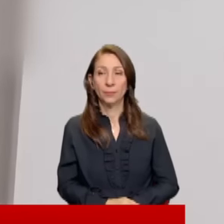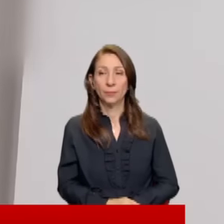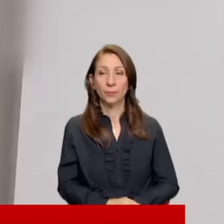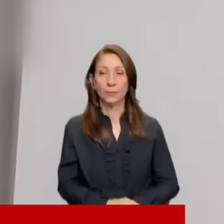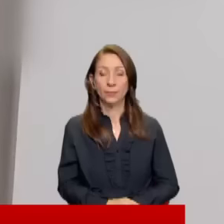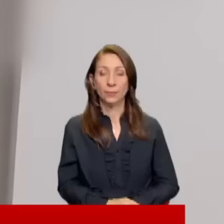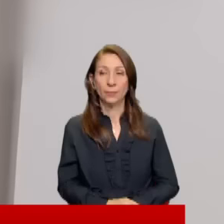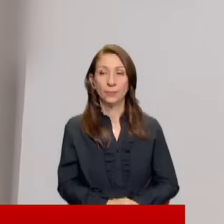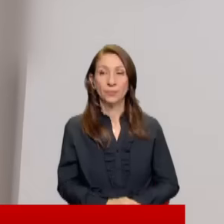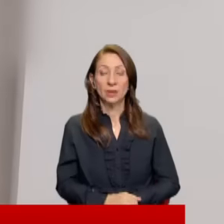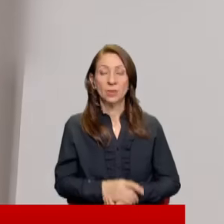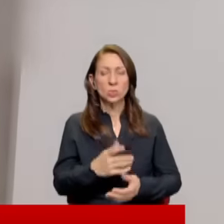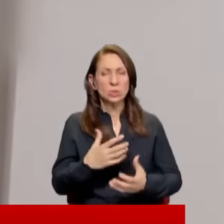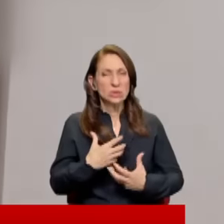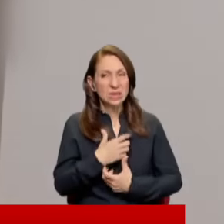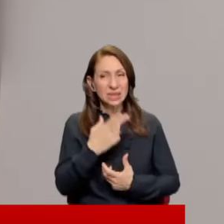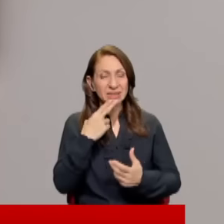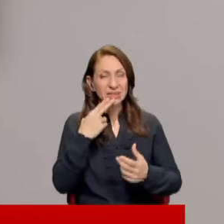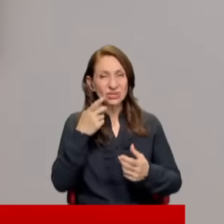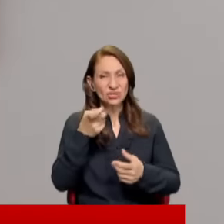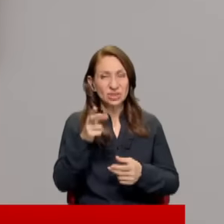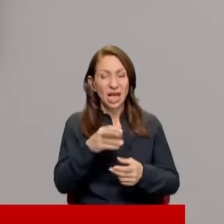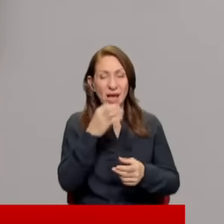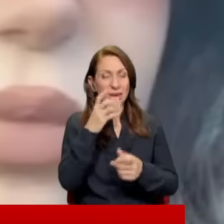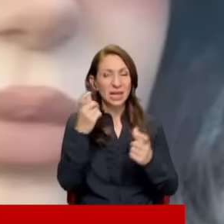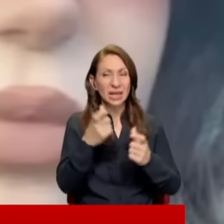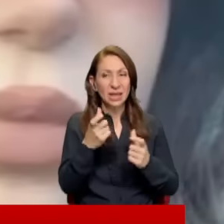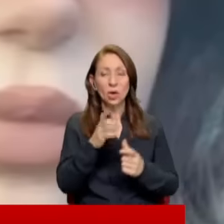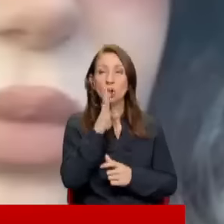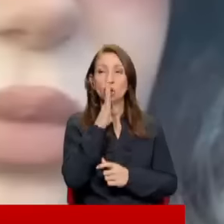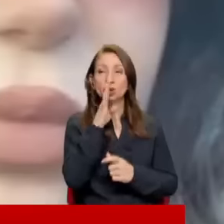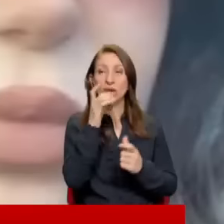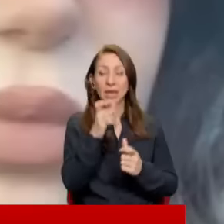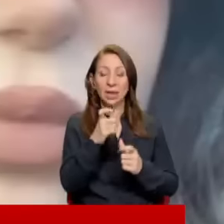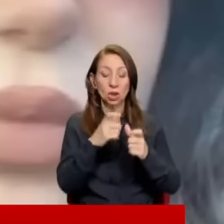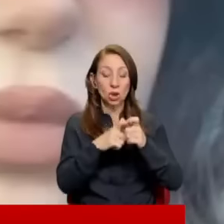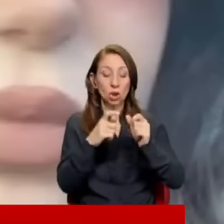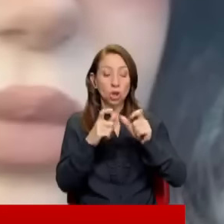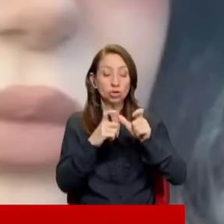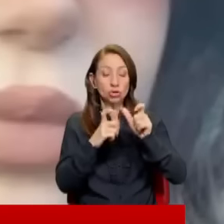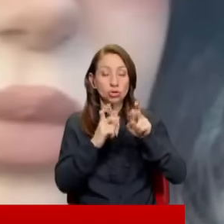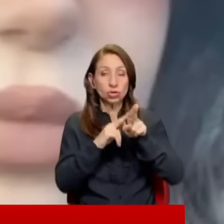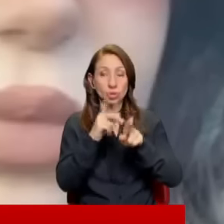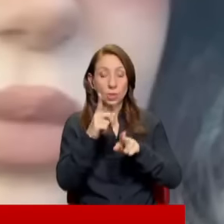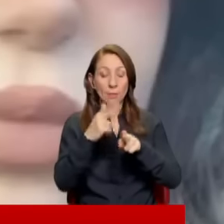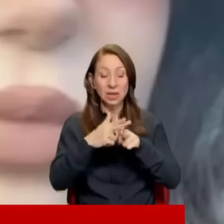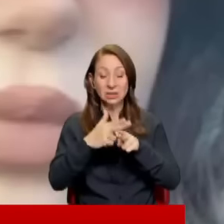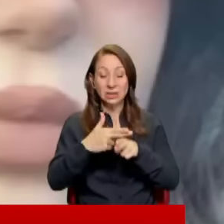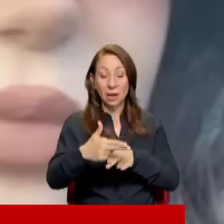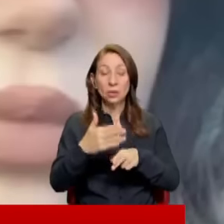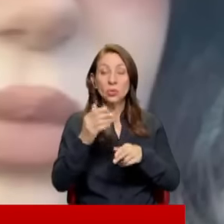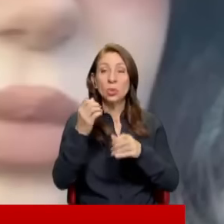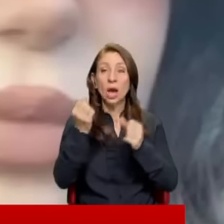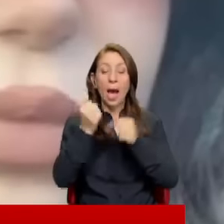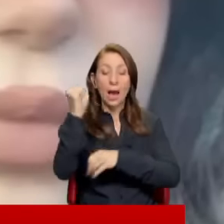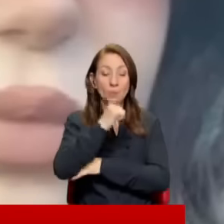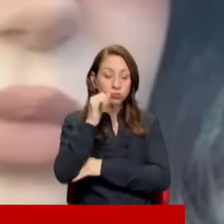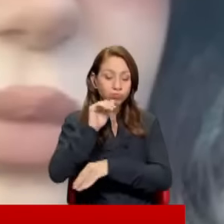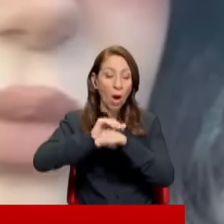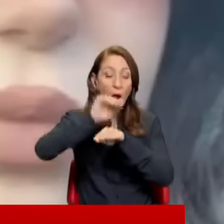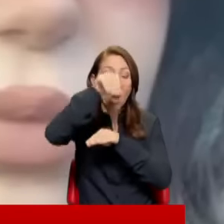gönderildi kan donduran kadın cinayeti haberinin adresi Kocaeli'nin Gölcük ilçesi pazar gecesi uçuruma düşen kamyonet